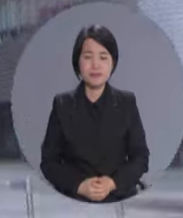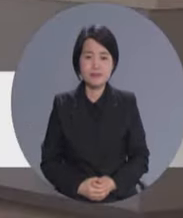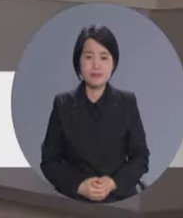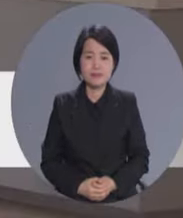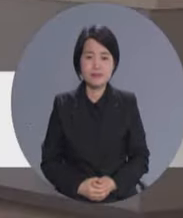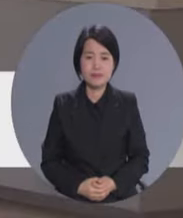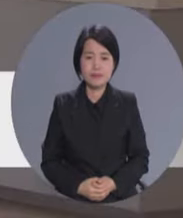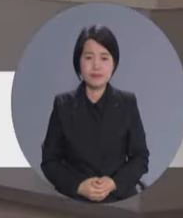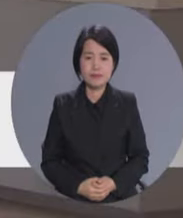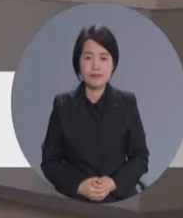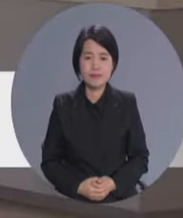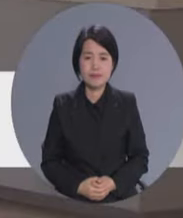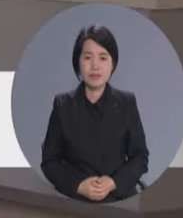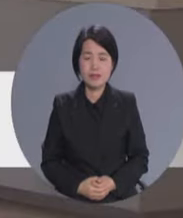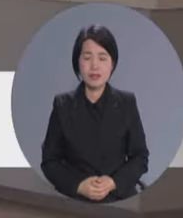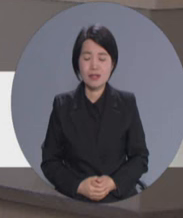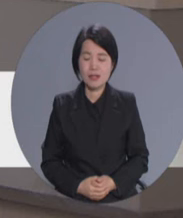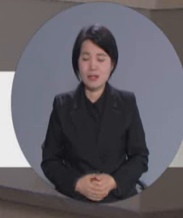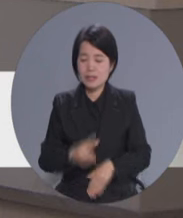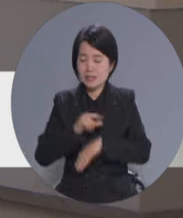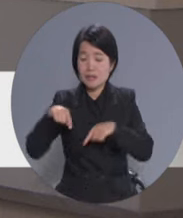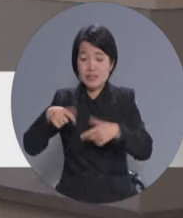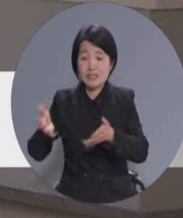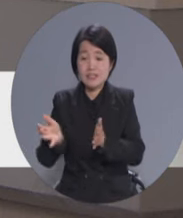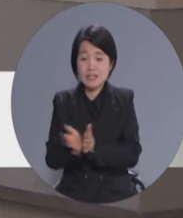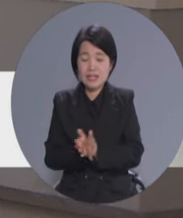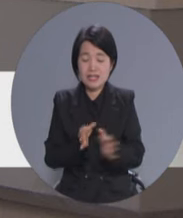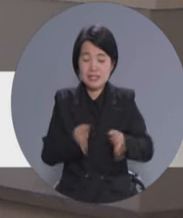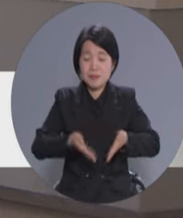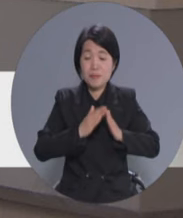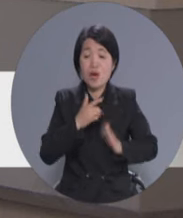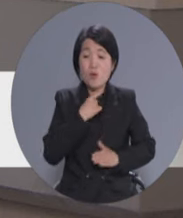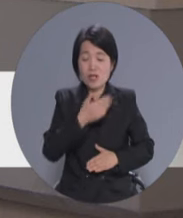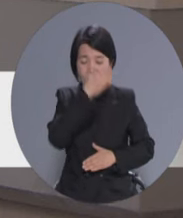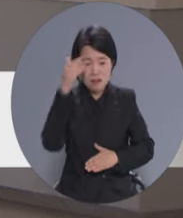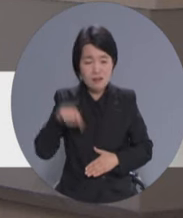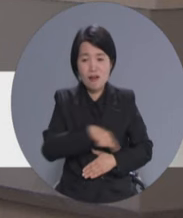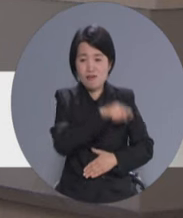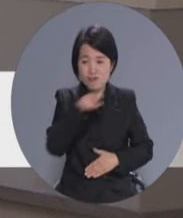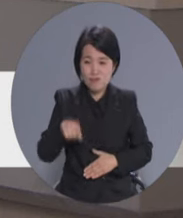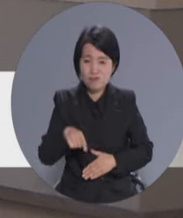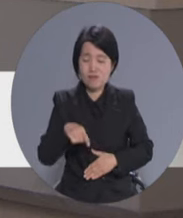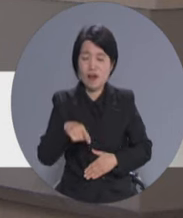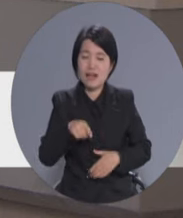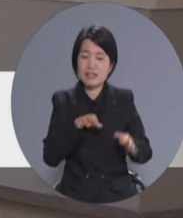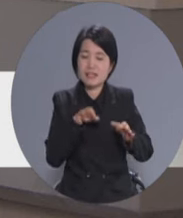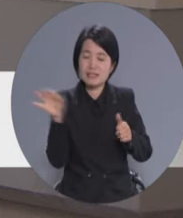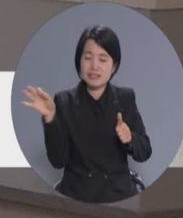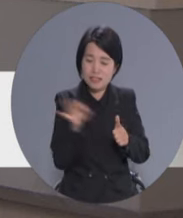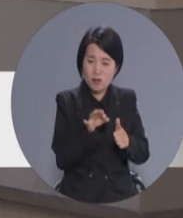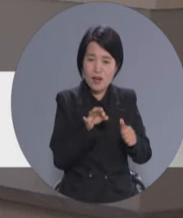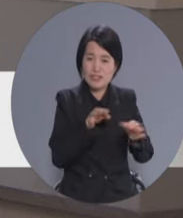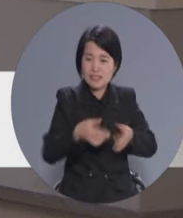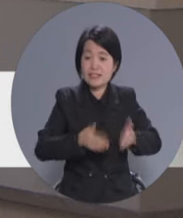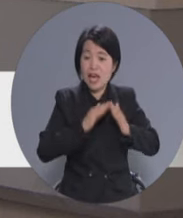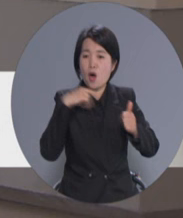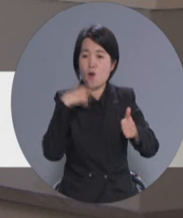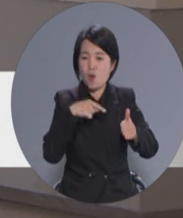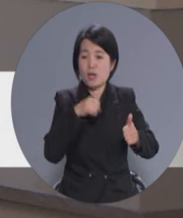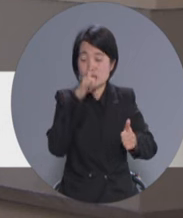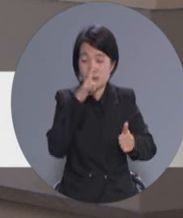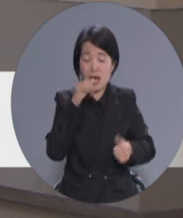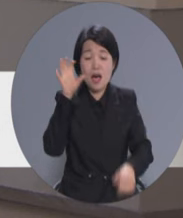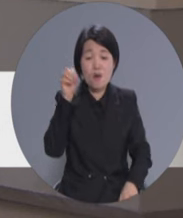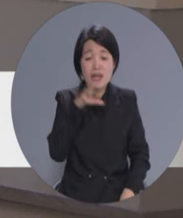했 자치단체가 창업을 꿈꾸는 청년에게 지원금과 창업 교육을 제공하고 있습니다 광양시가 올해로